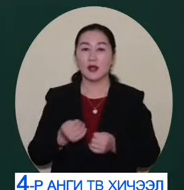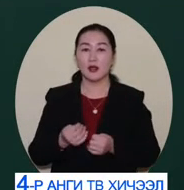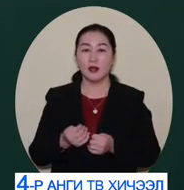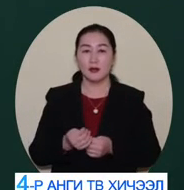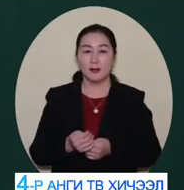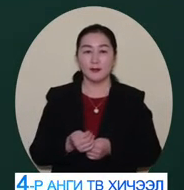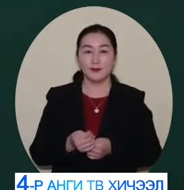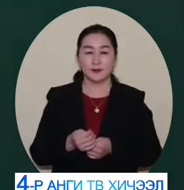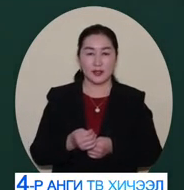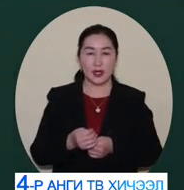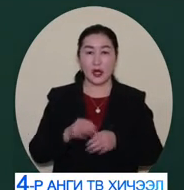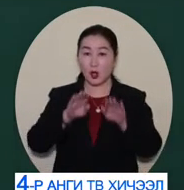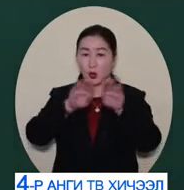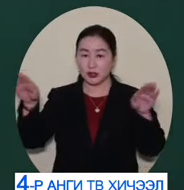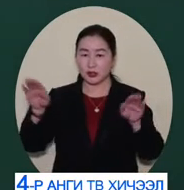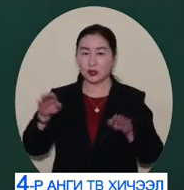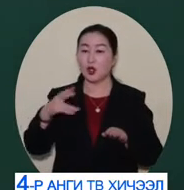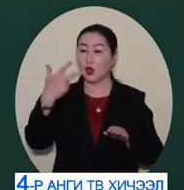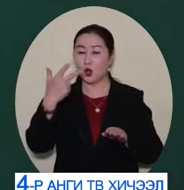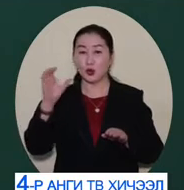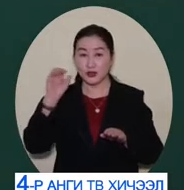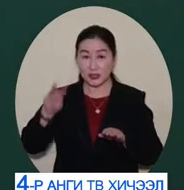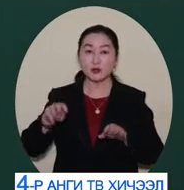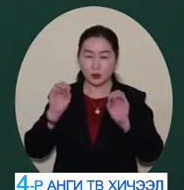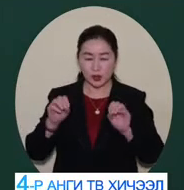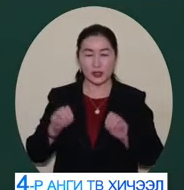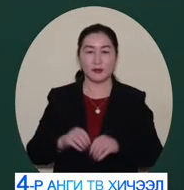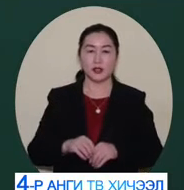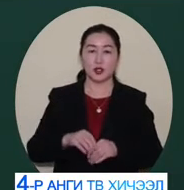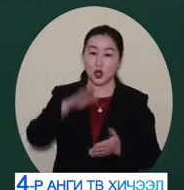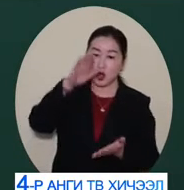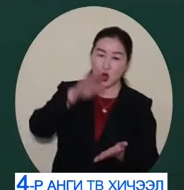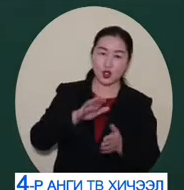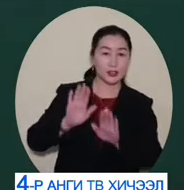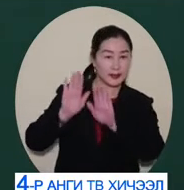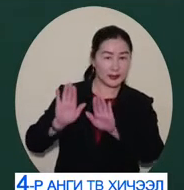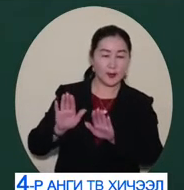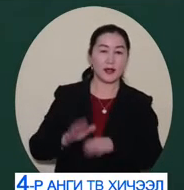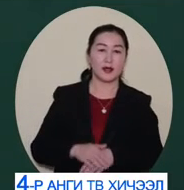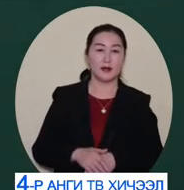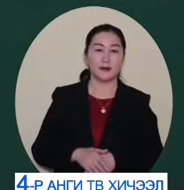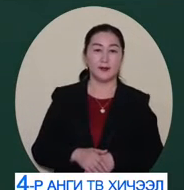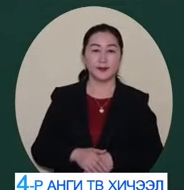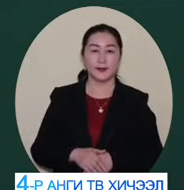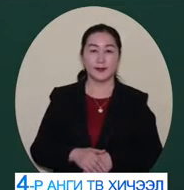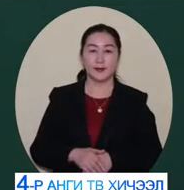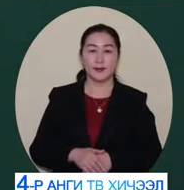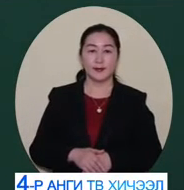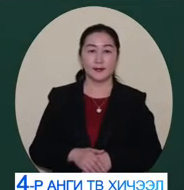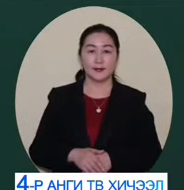урт маань 3 см болно тийм ээ. За, өргөн маань хэвээрээ 4 см.